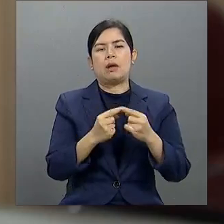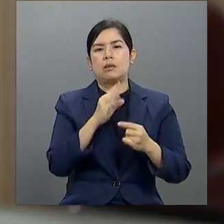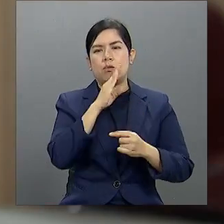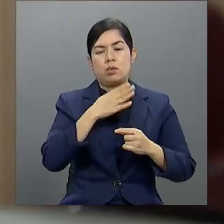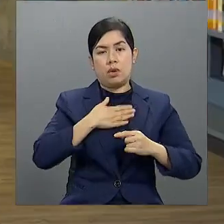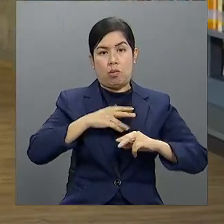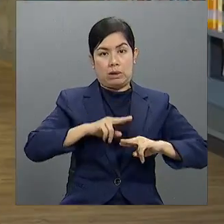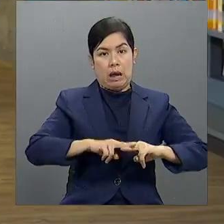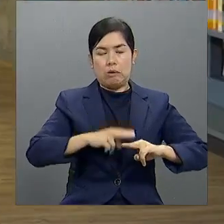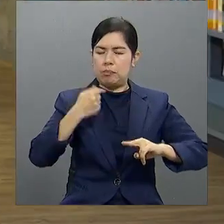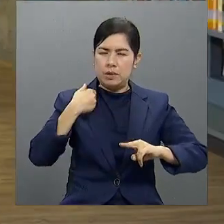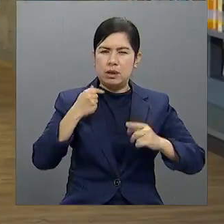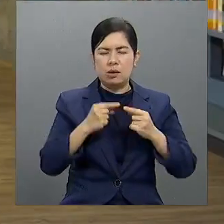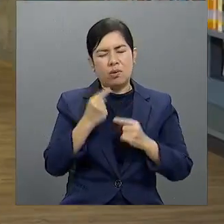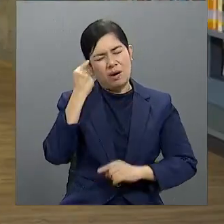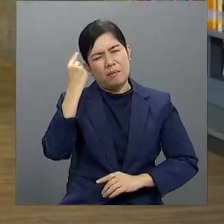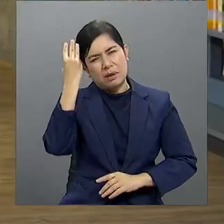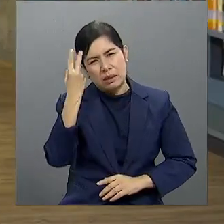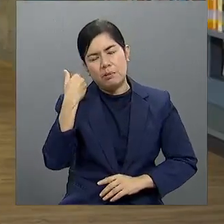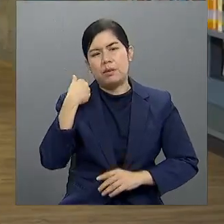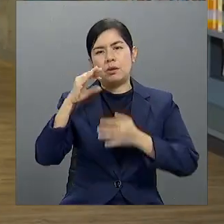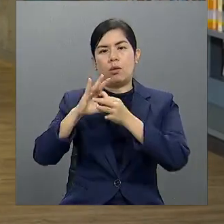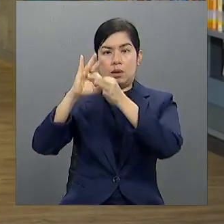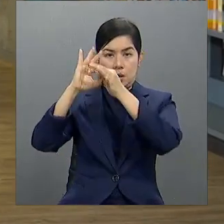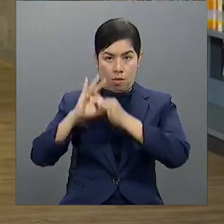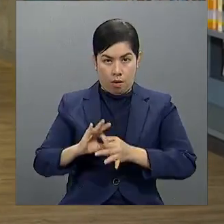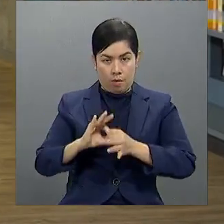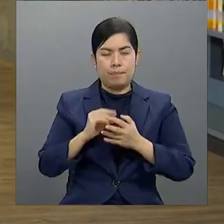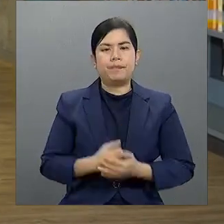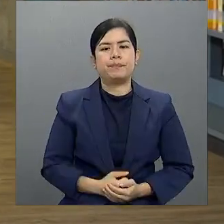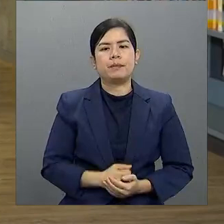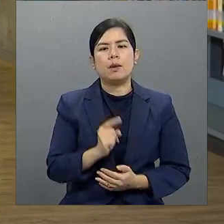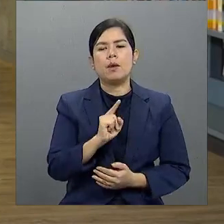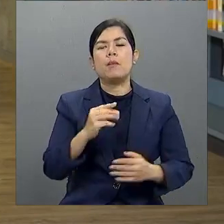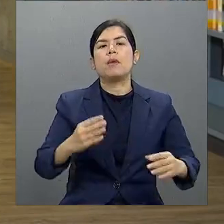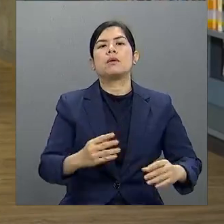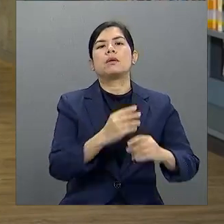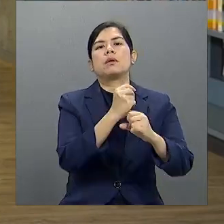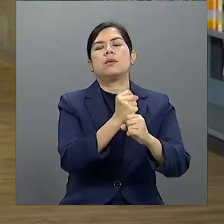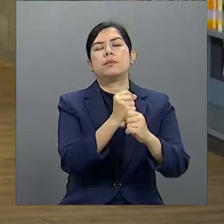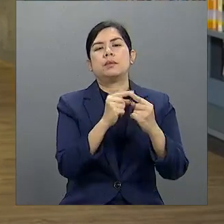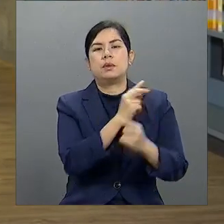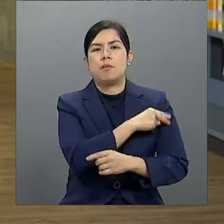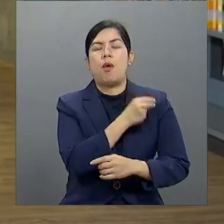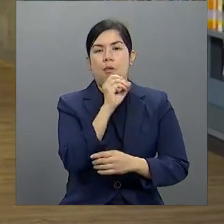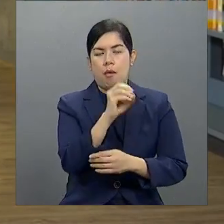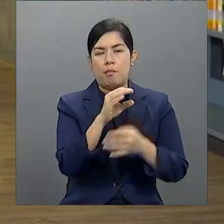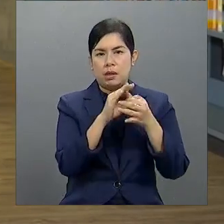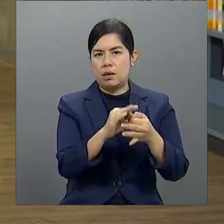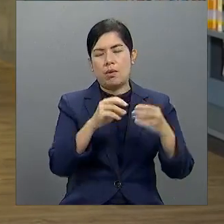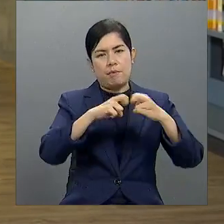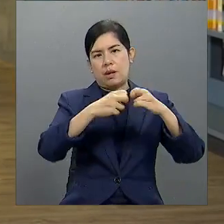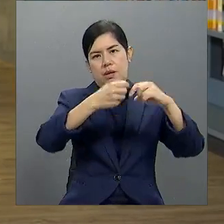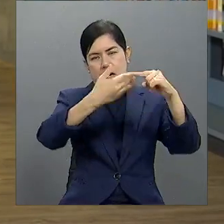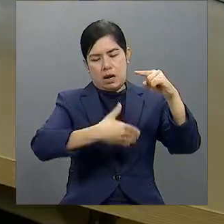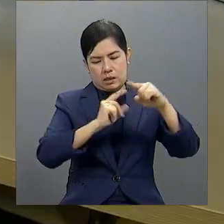วิตกกังวลดังกล่าว งั้นผมขอสรุปแบบนี้ที่คุณหมอกำลังจะบอกเนี่ยก็คือมันเกิดได้จากหลายปัจจัยหลายสาเหตุหลักๆเนี่ยเท่า